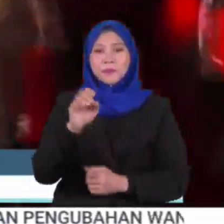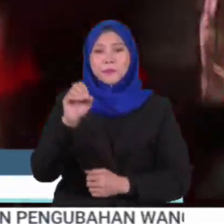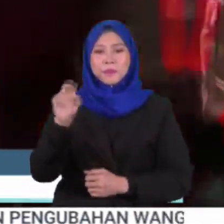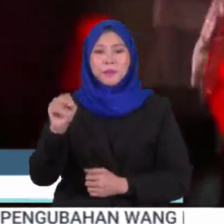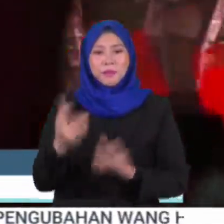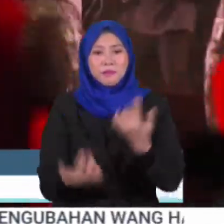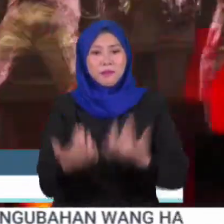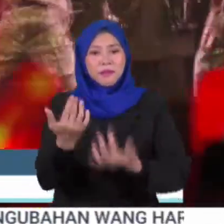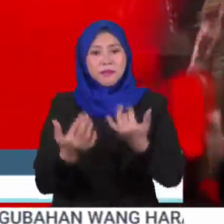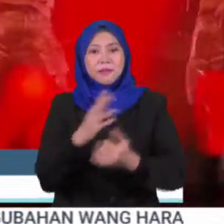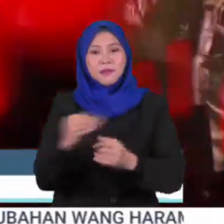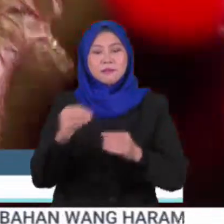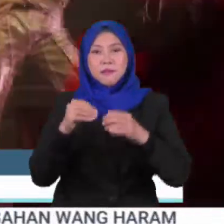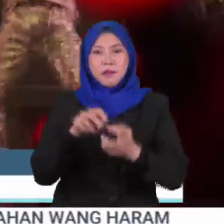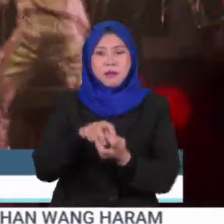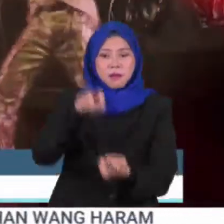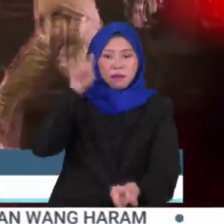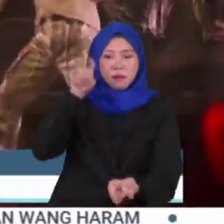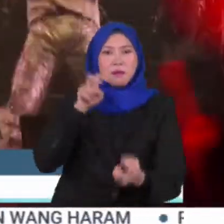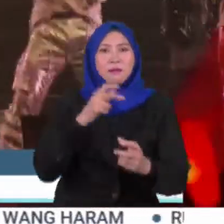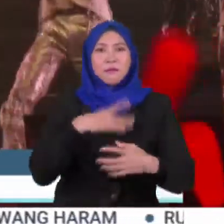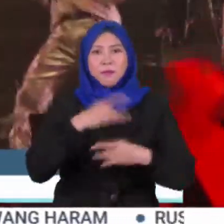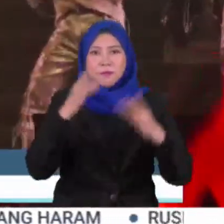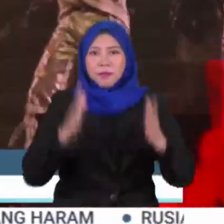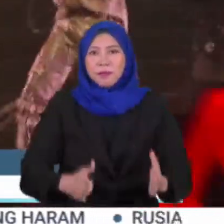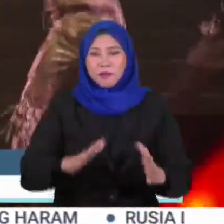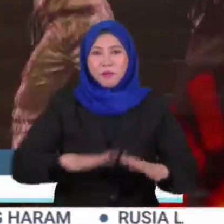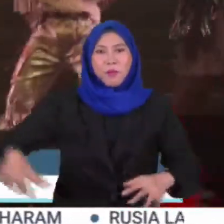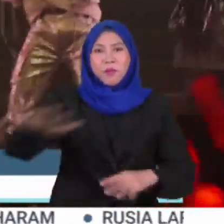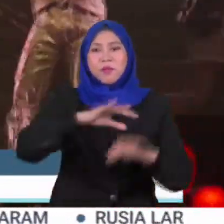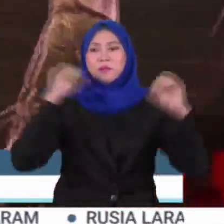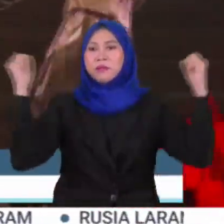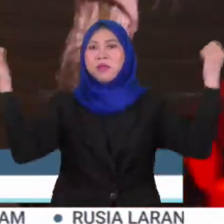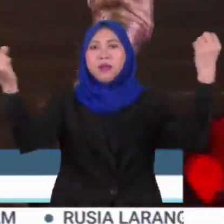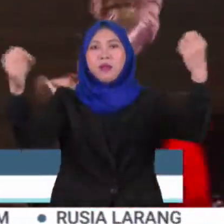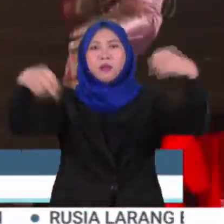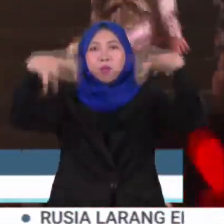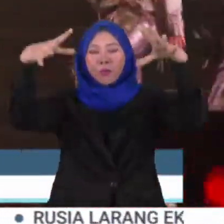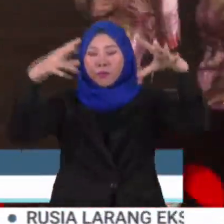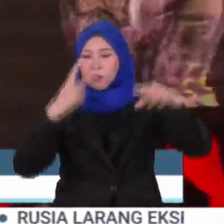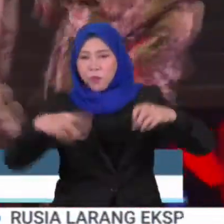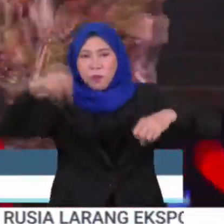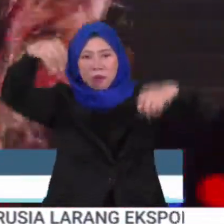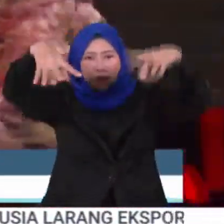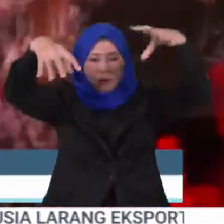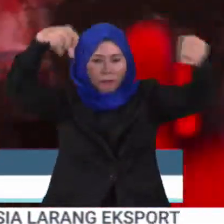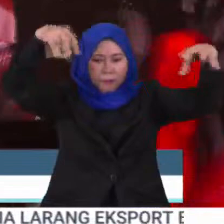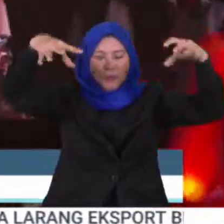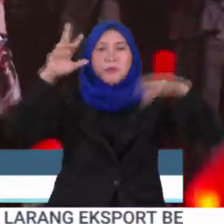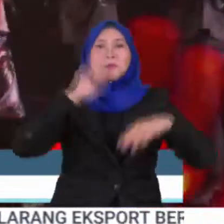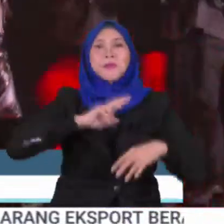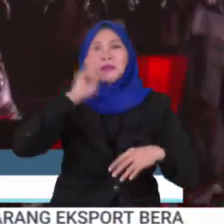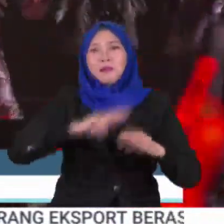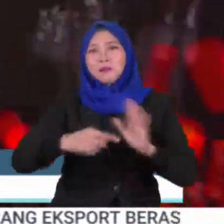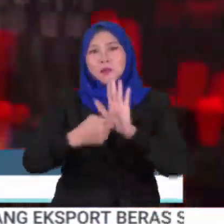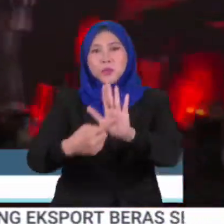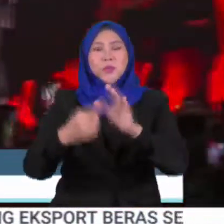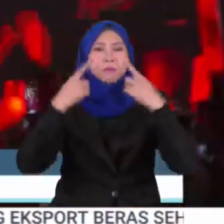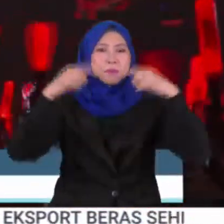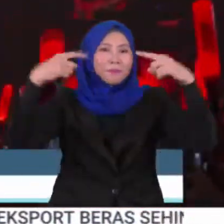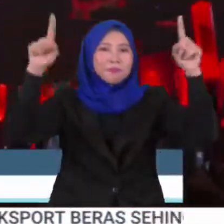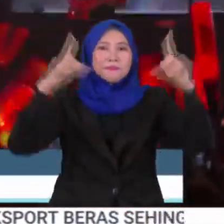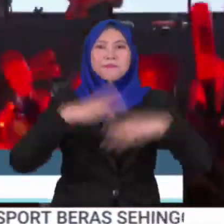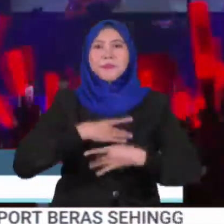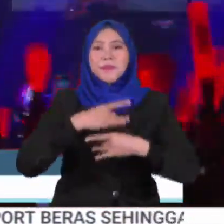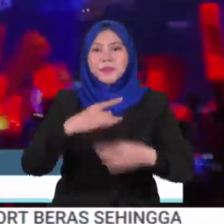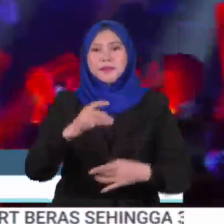yang luar biasa dan memukau daripada peminat. Seluruh stadium bersinar dengan lautan lampu merah menunjukkan populariti dan peminat